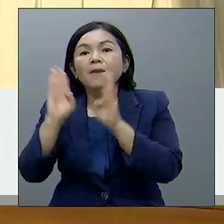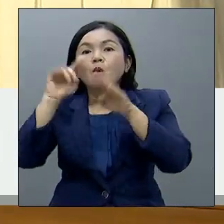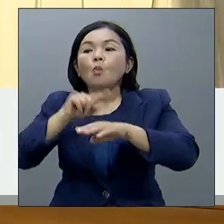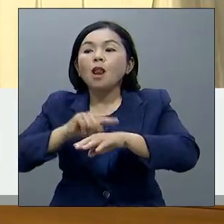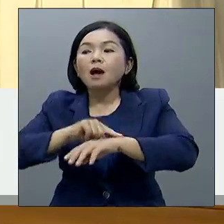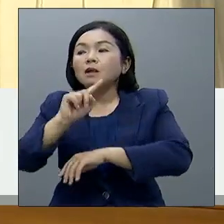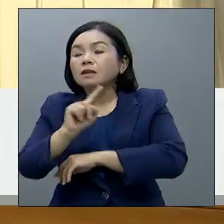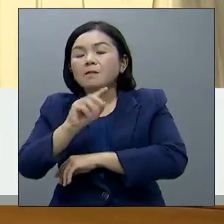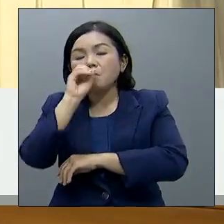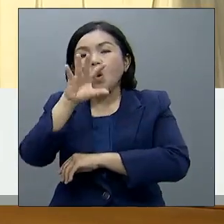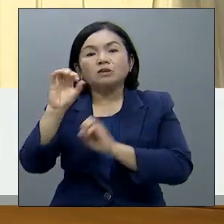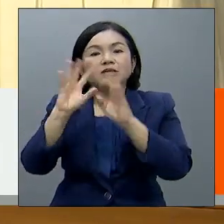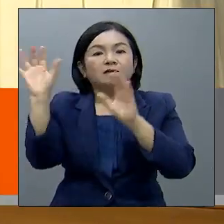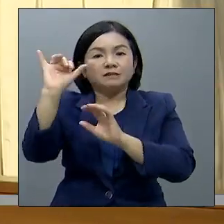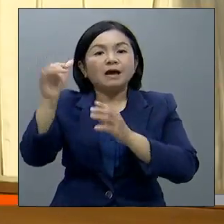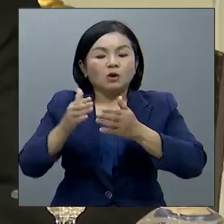อไหร่ค่ะ